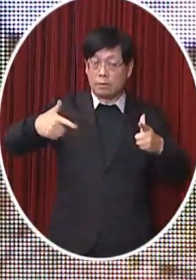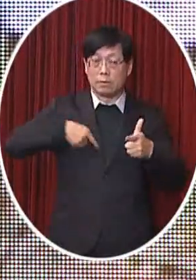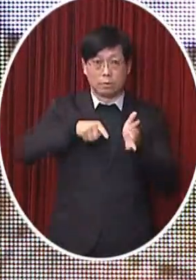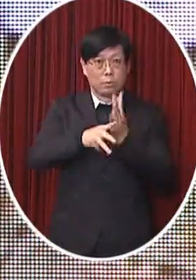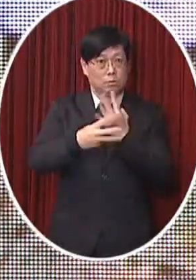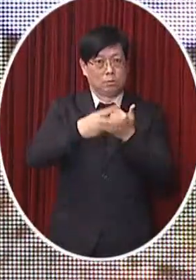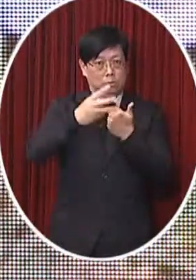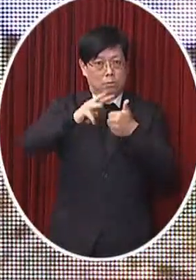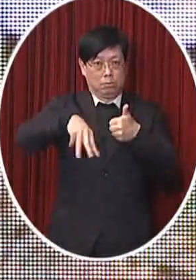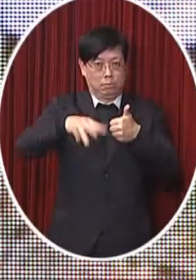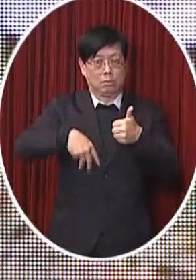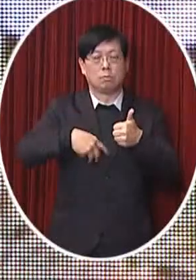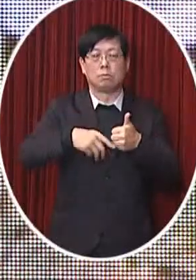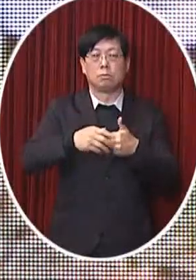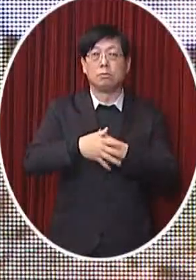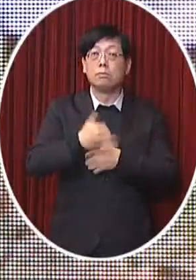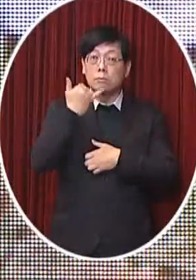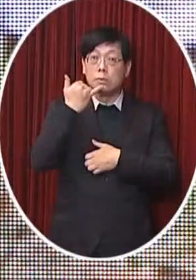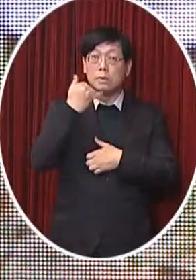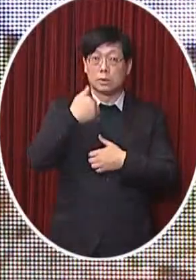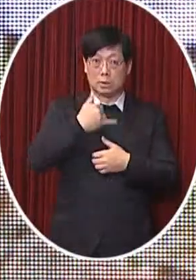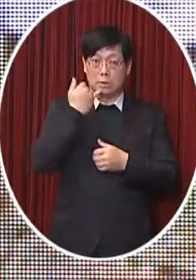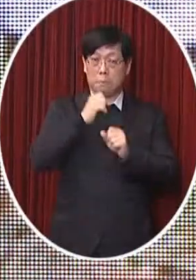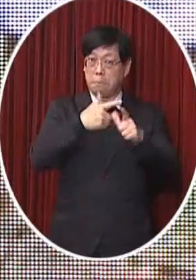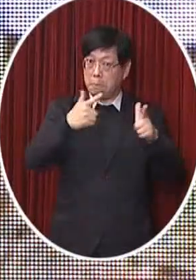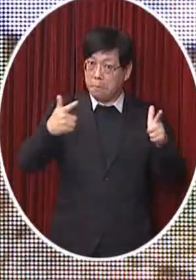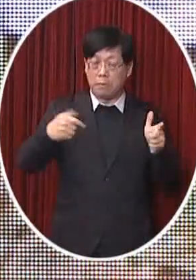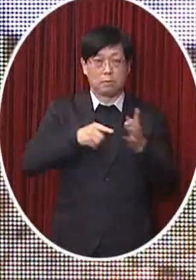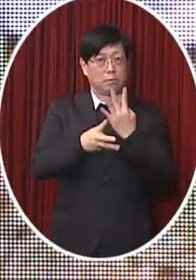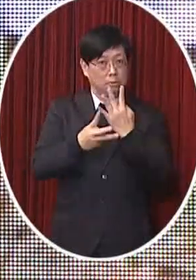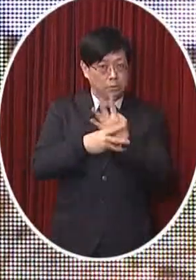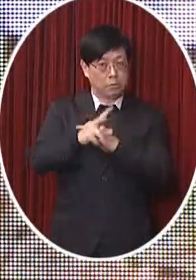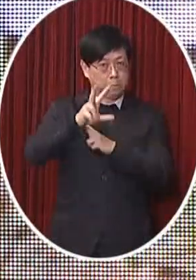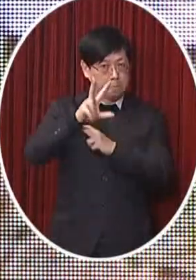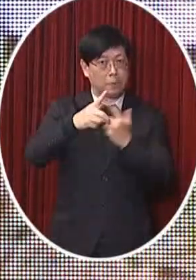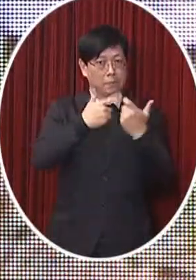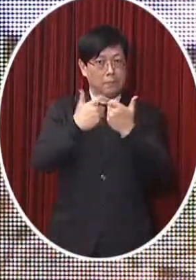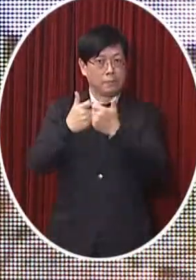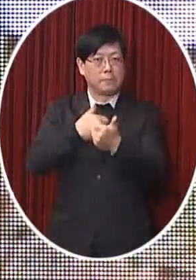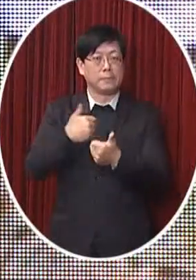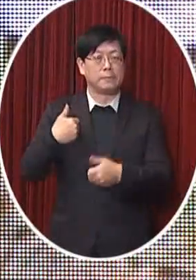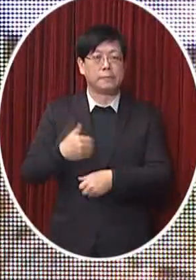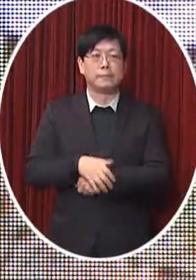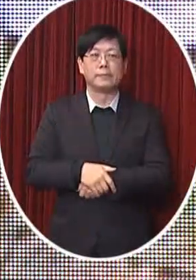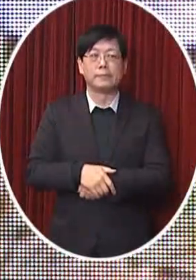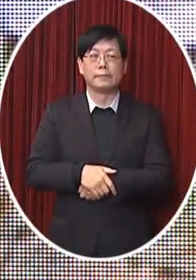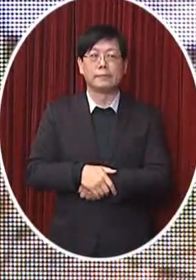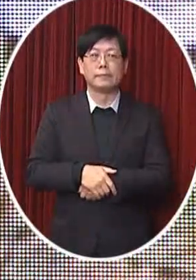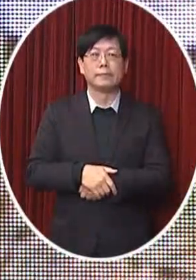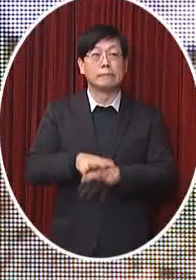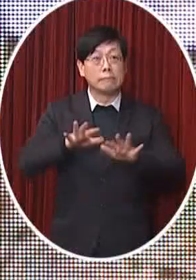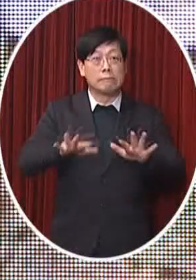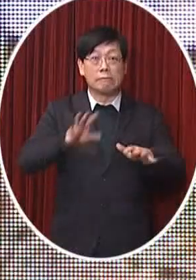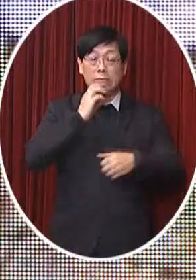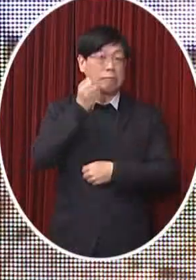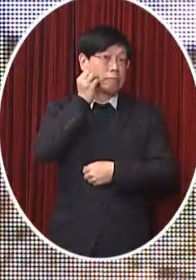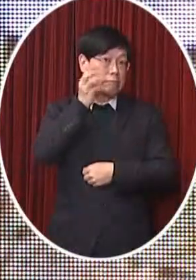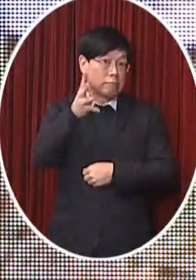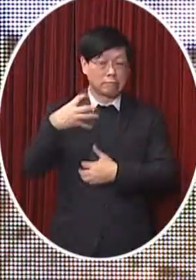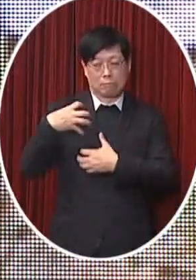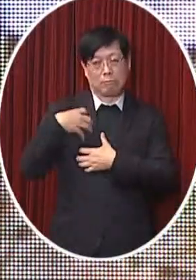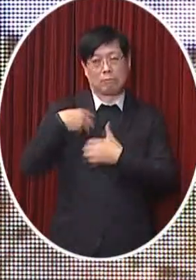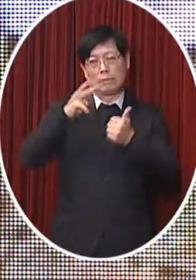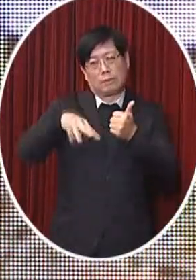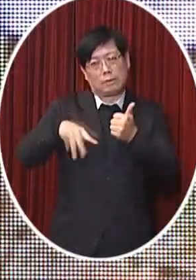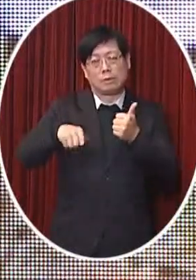技能的训练，使得训练可以更扎实、更专精，而且更有效率。那么，现行的4个月军事